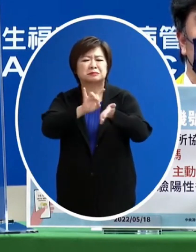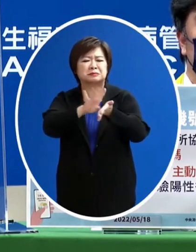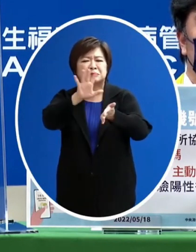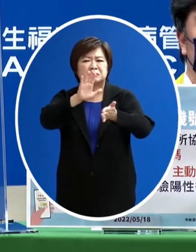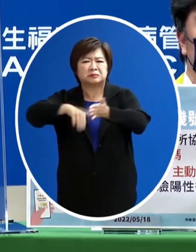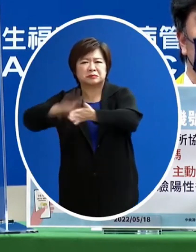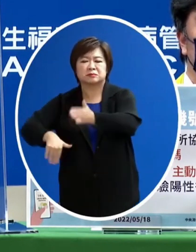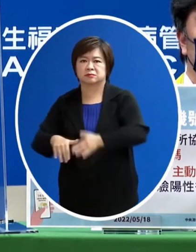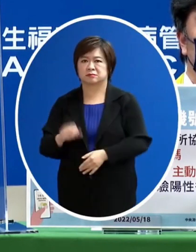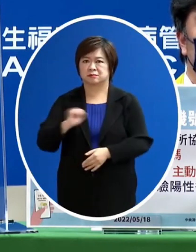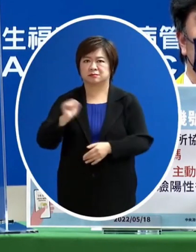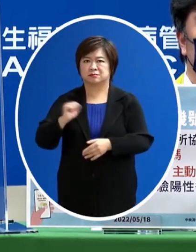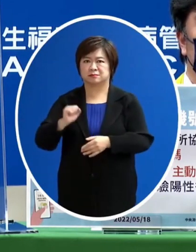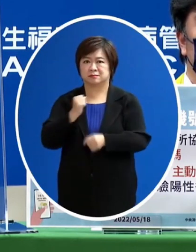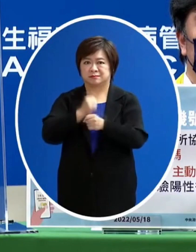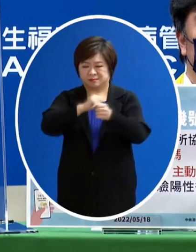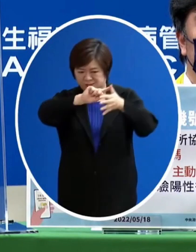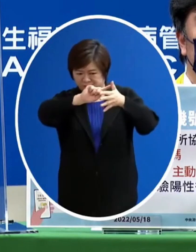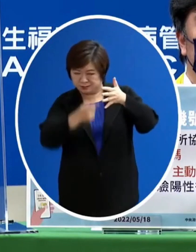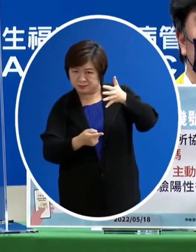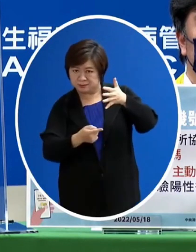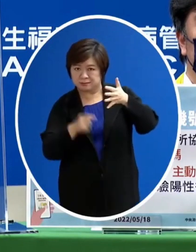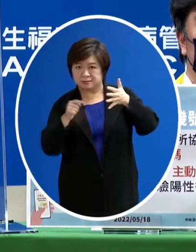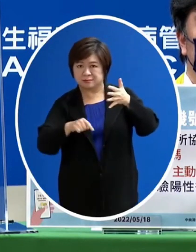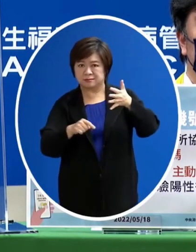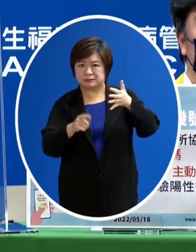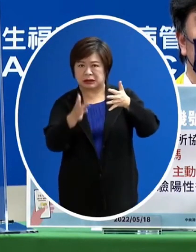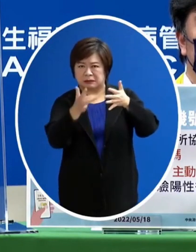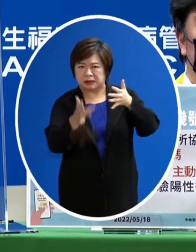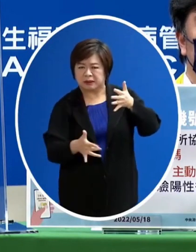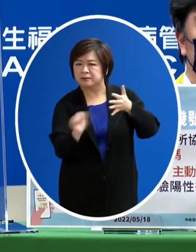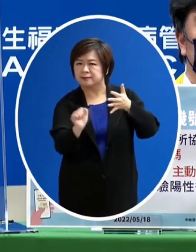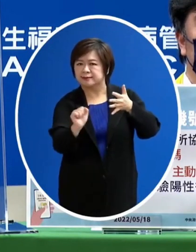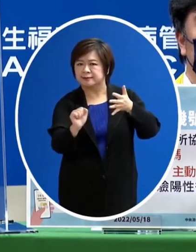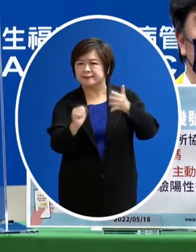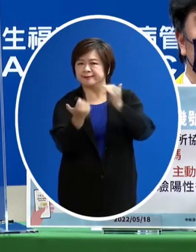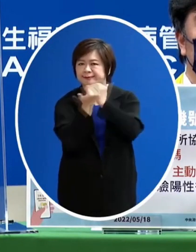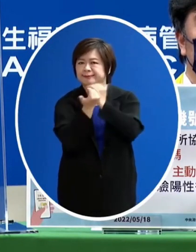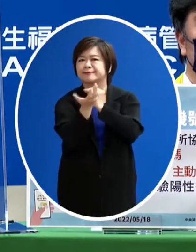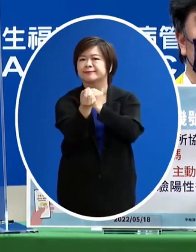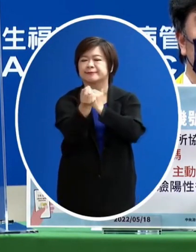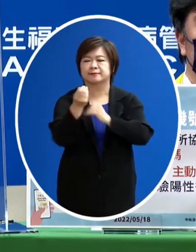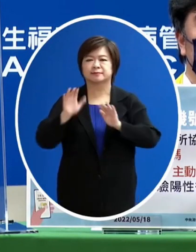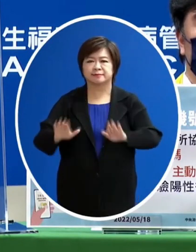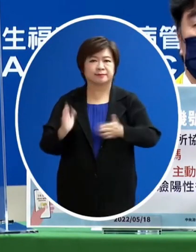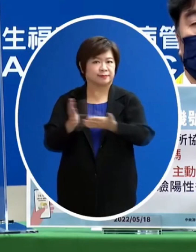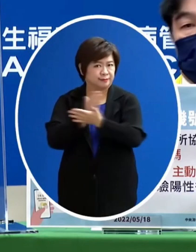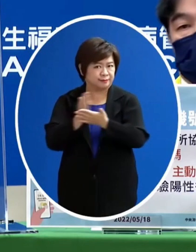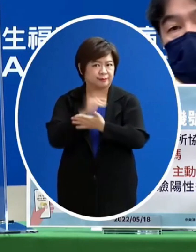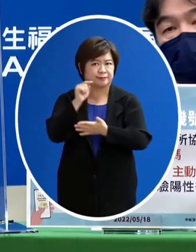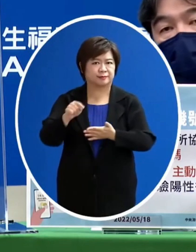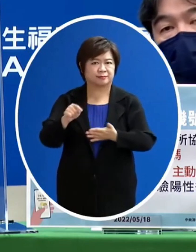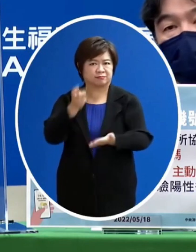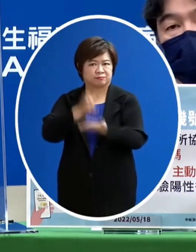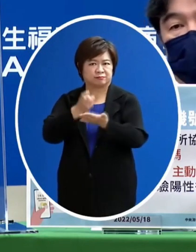是一串的一个程序，所以这不会有盖牌的问题。好，那当然我们的认定的判定都是非